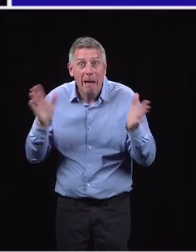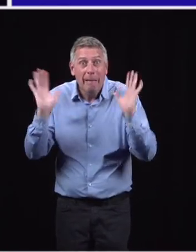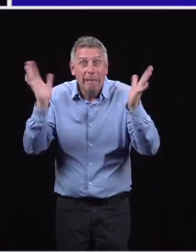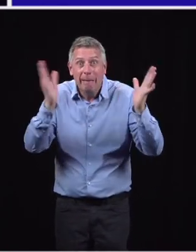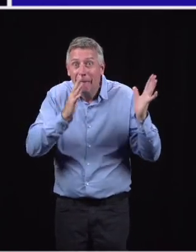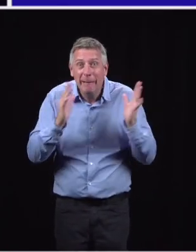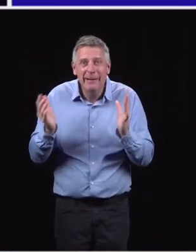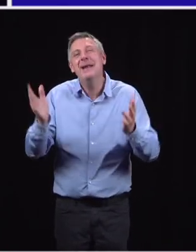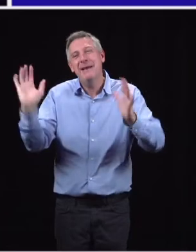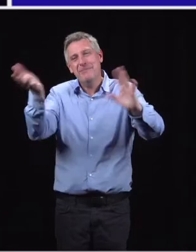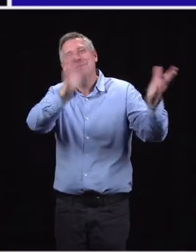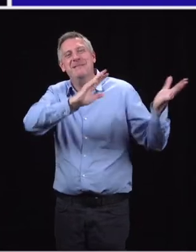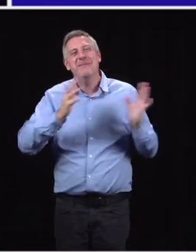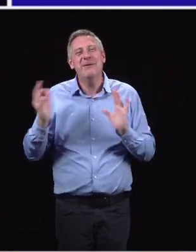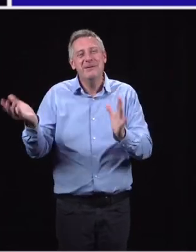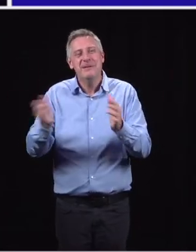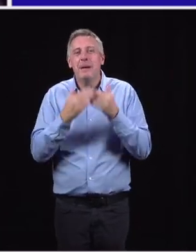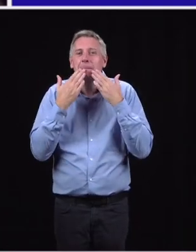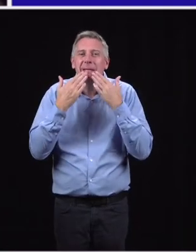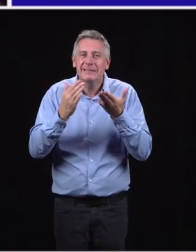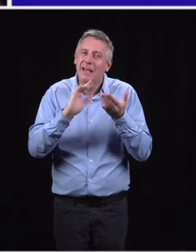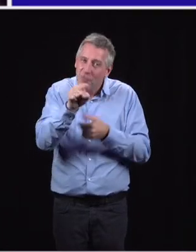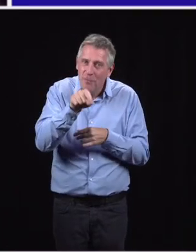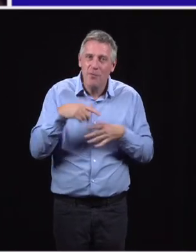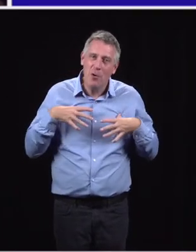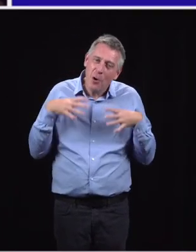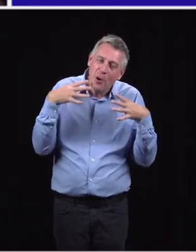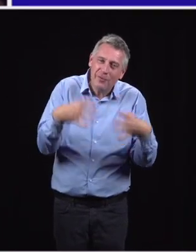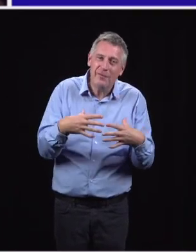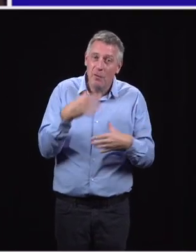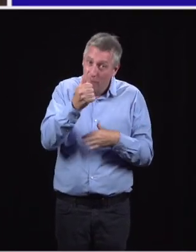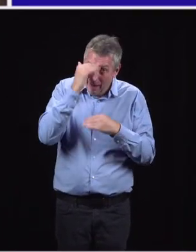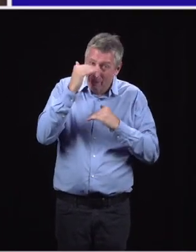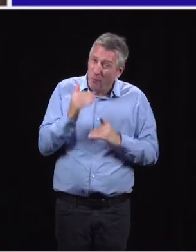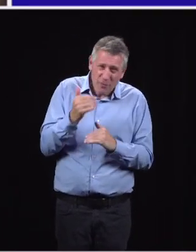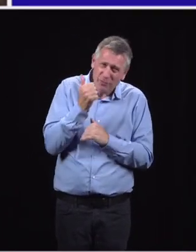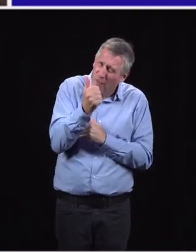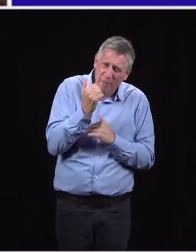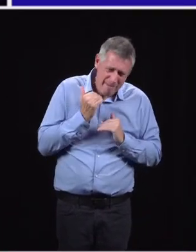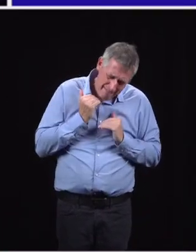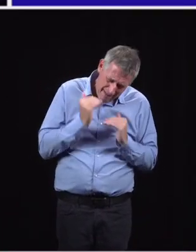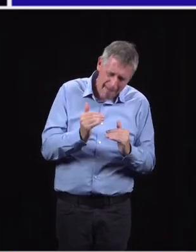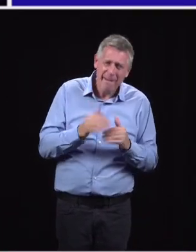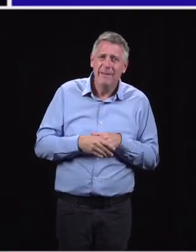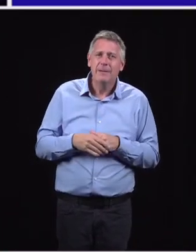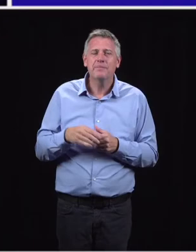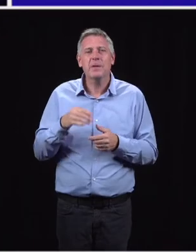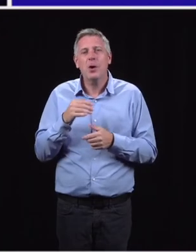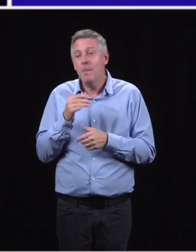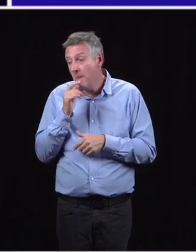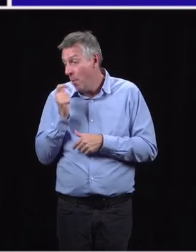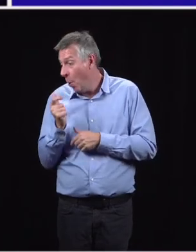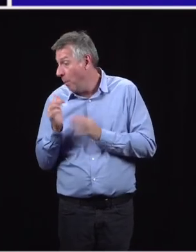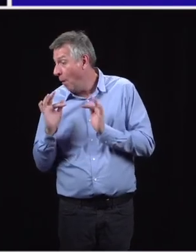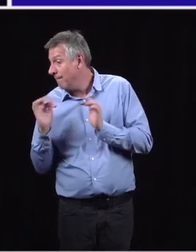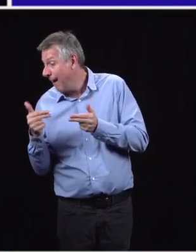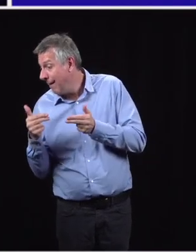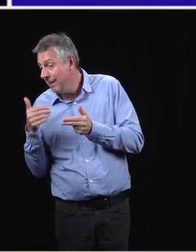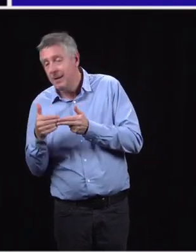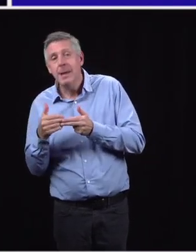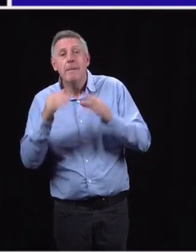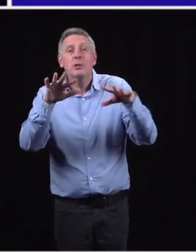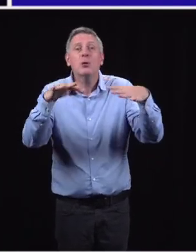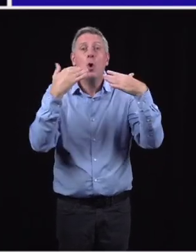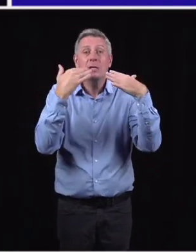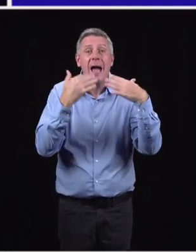s'il se passait rien donc merci à vous lancez vous faites vous confiance si tu veux dire le mot de la fin peut-être oui le petit mot de la fin si vous nous regardez ce soir ou vous ne